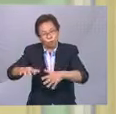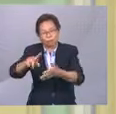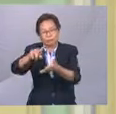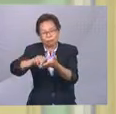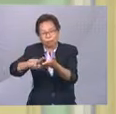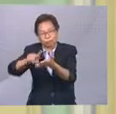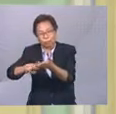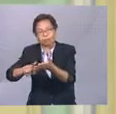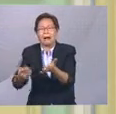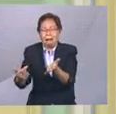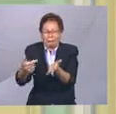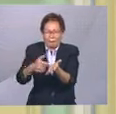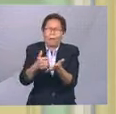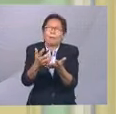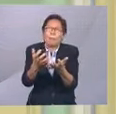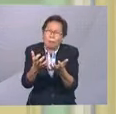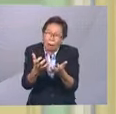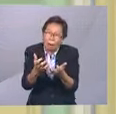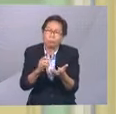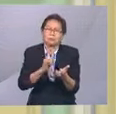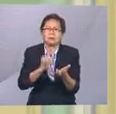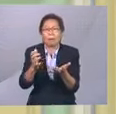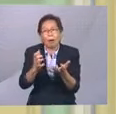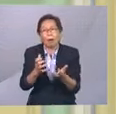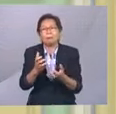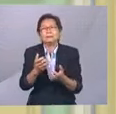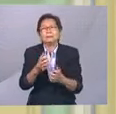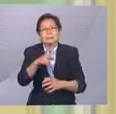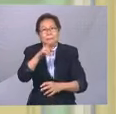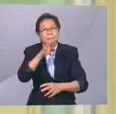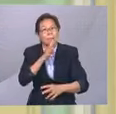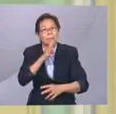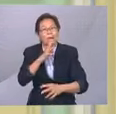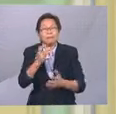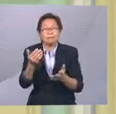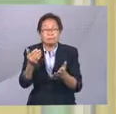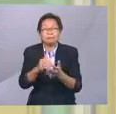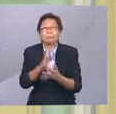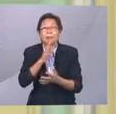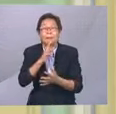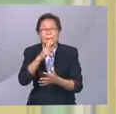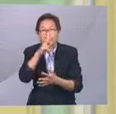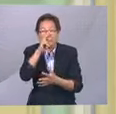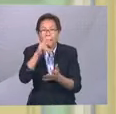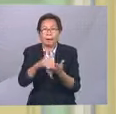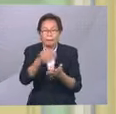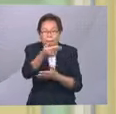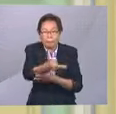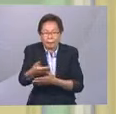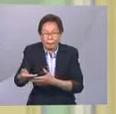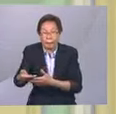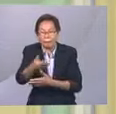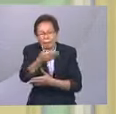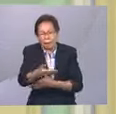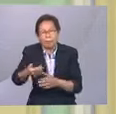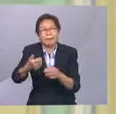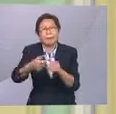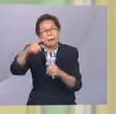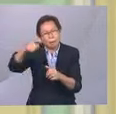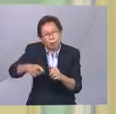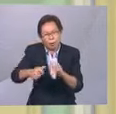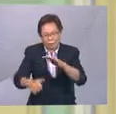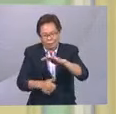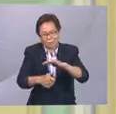ingin sekali lagi saya menegaskan bahwa bekalan makanan keperluan asas harian